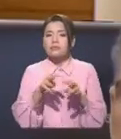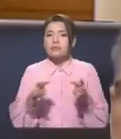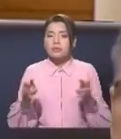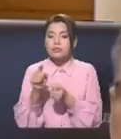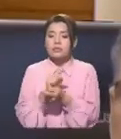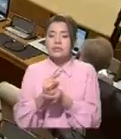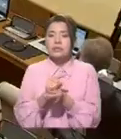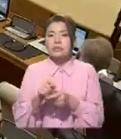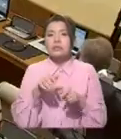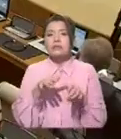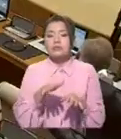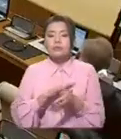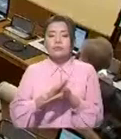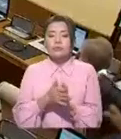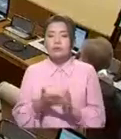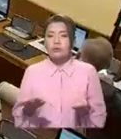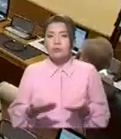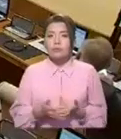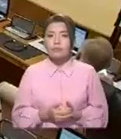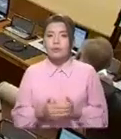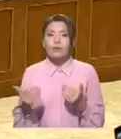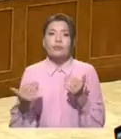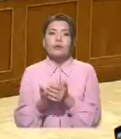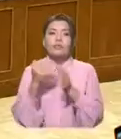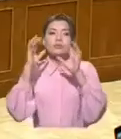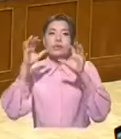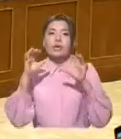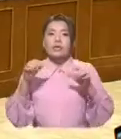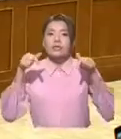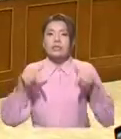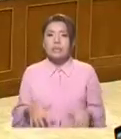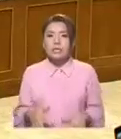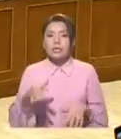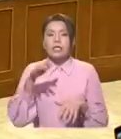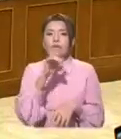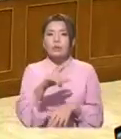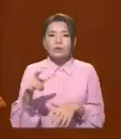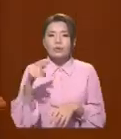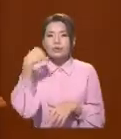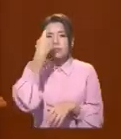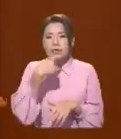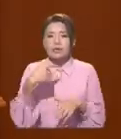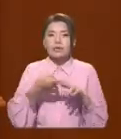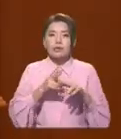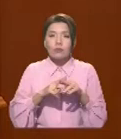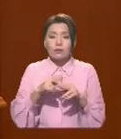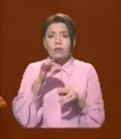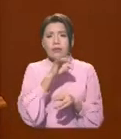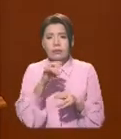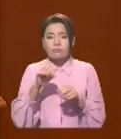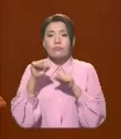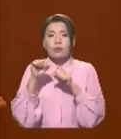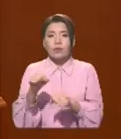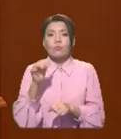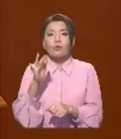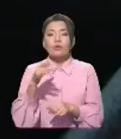үшін не істеді? Жаңа заң жобасы қабылданатын болса, отандастарымыздың жеке деректері сөзсіз қорғалады. Одан